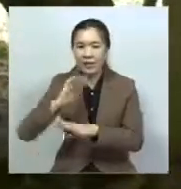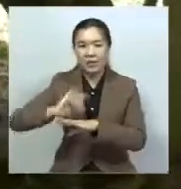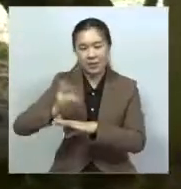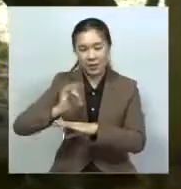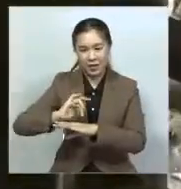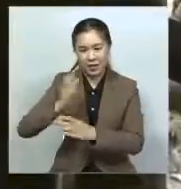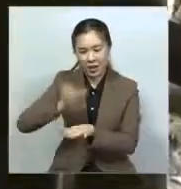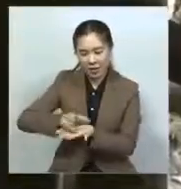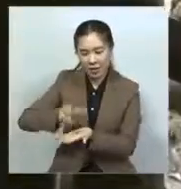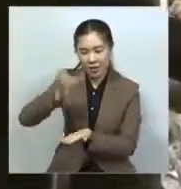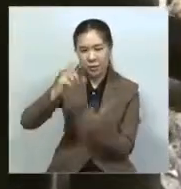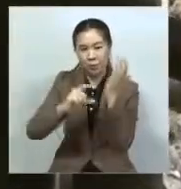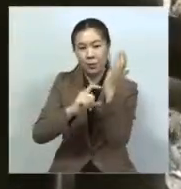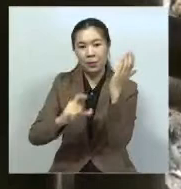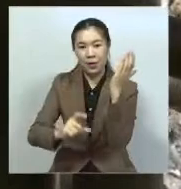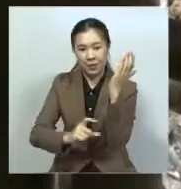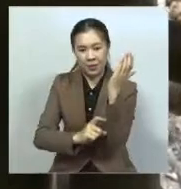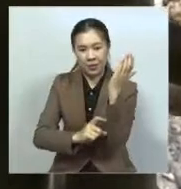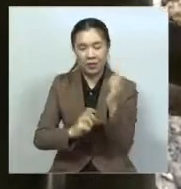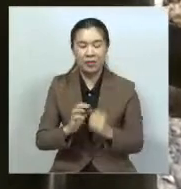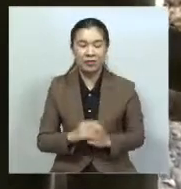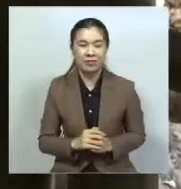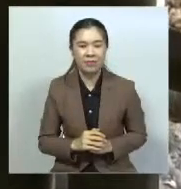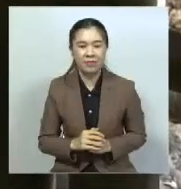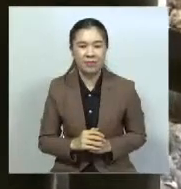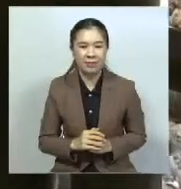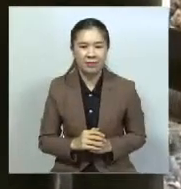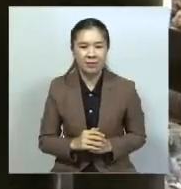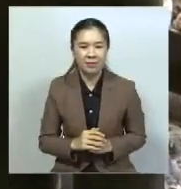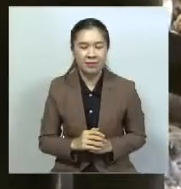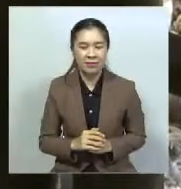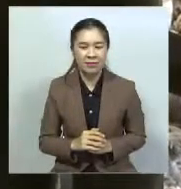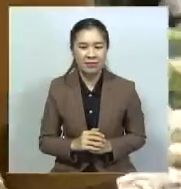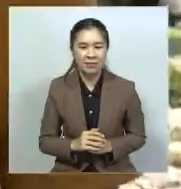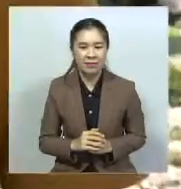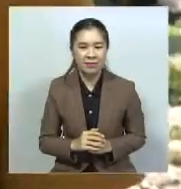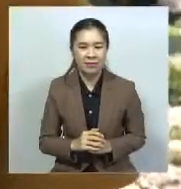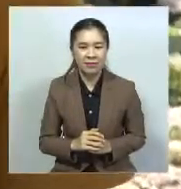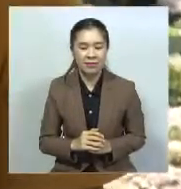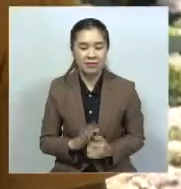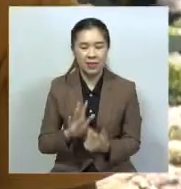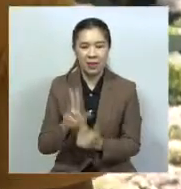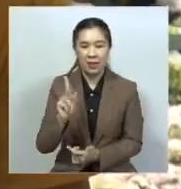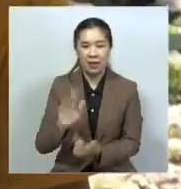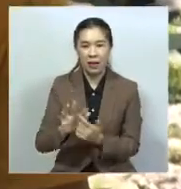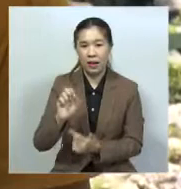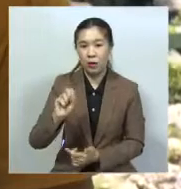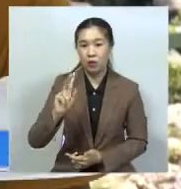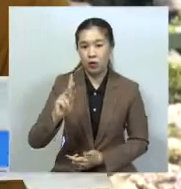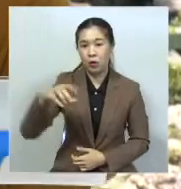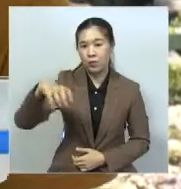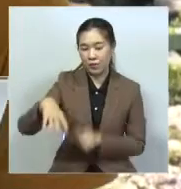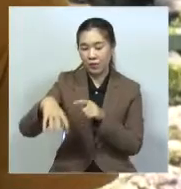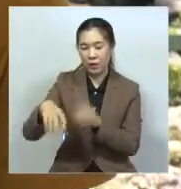ติในกระบอกไม้ไผ่หรือที่เรียกกันว่าแบมบูคุกกิ้ง สำหรับในอุทยานแห่งชาติเขาศกนะคะซึ่งที่นักท่องเ